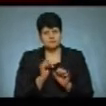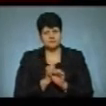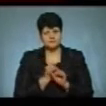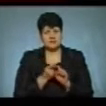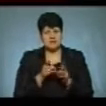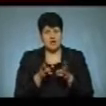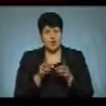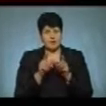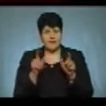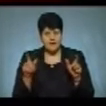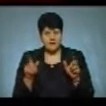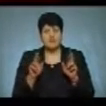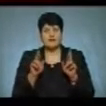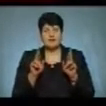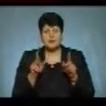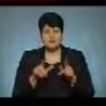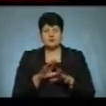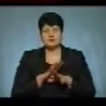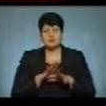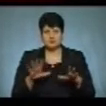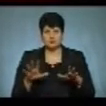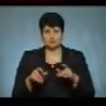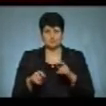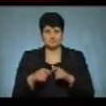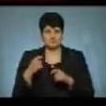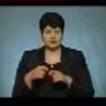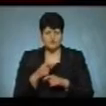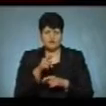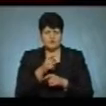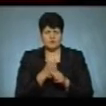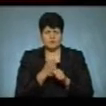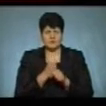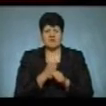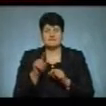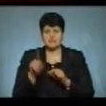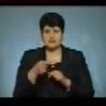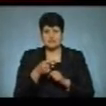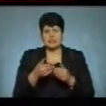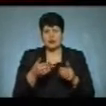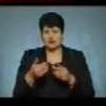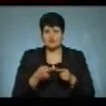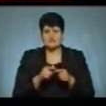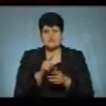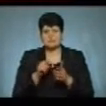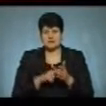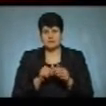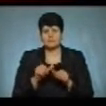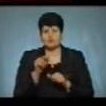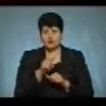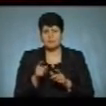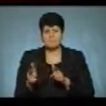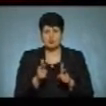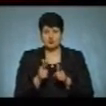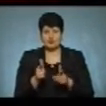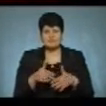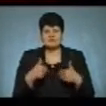котельня і як уникнути шкоди, яку вона завдає. Ми вимагаємо від них кроків з цих питань. Крім того, ми підготуємо